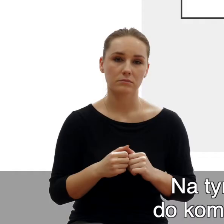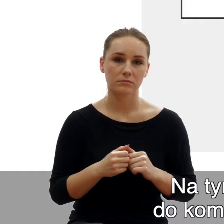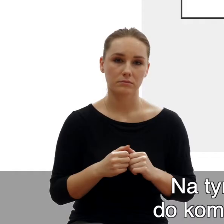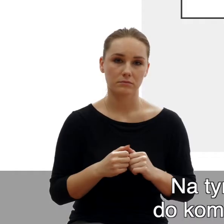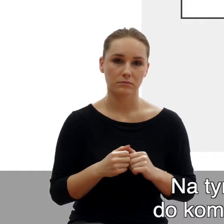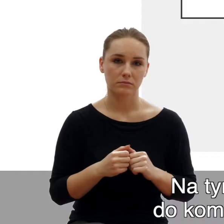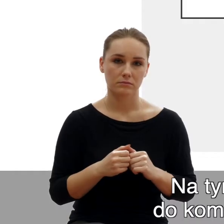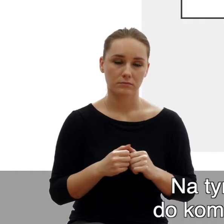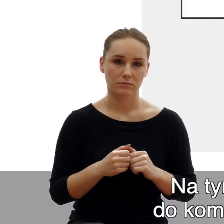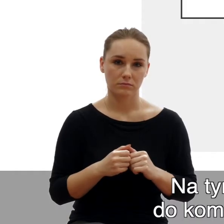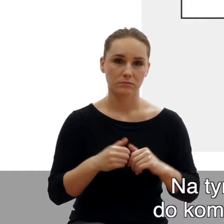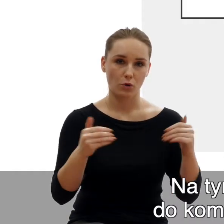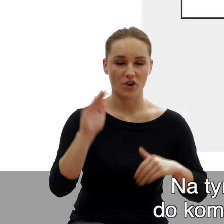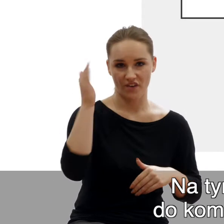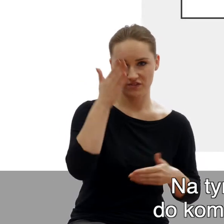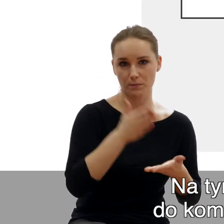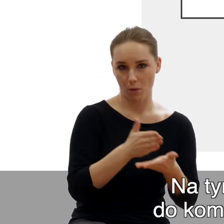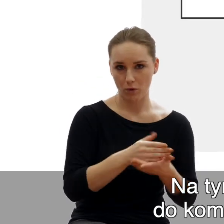Na tym zdjęciu jest